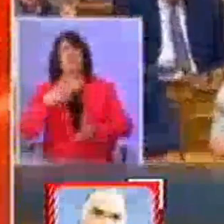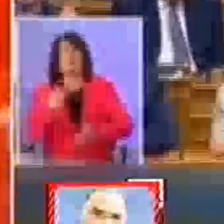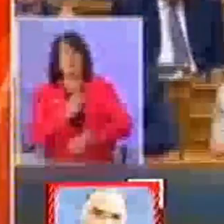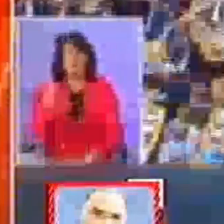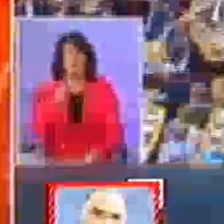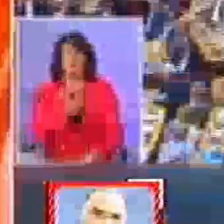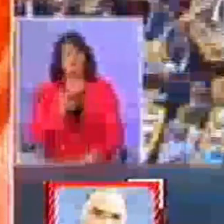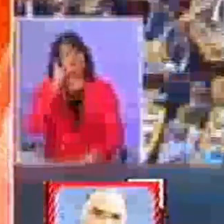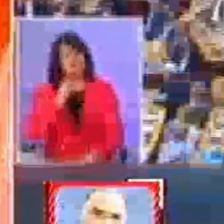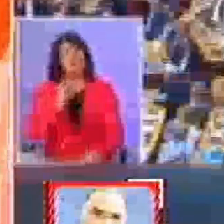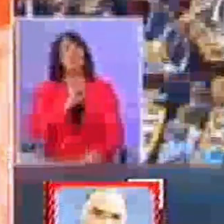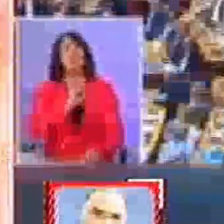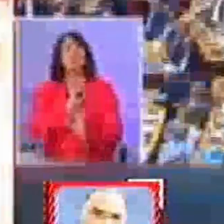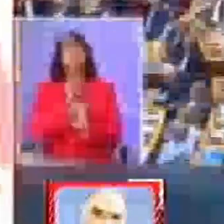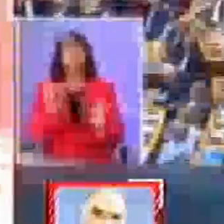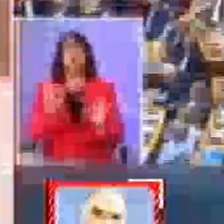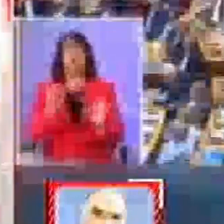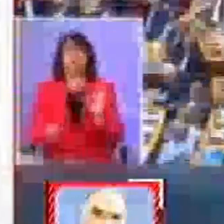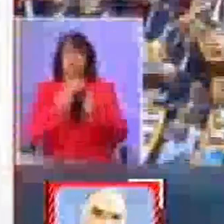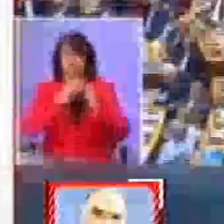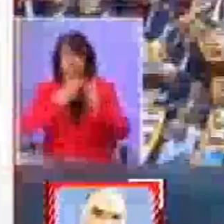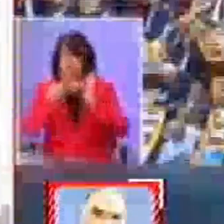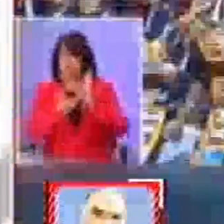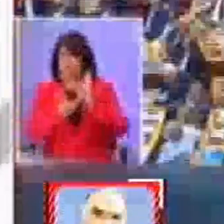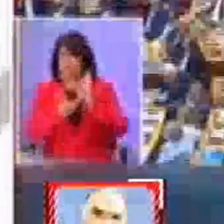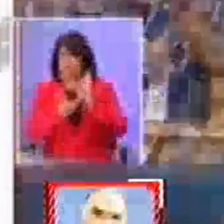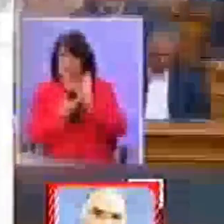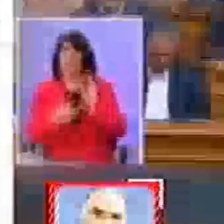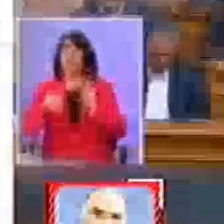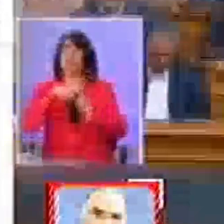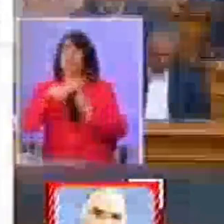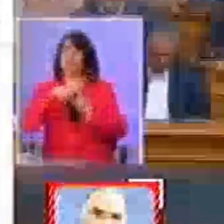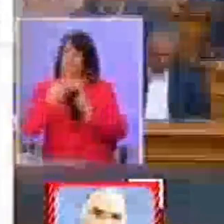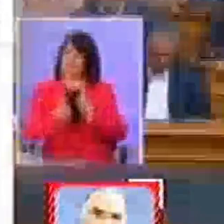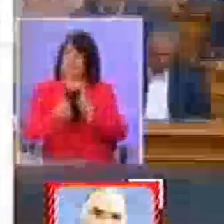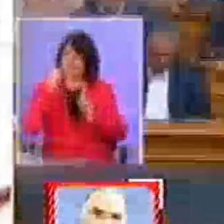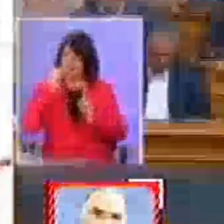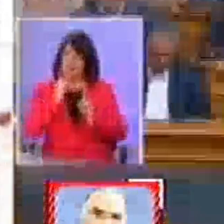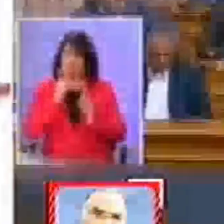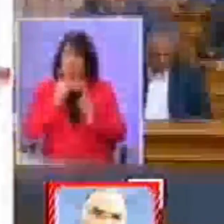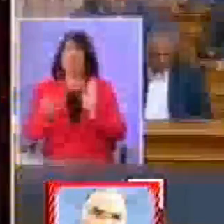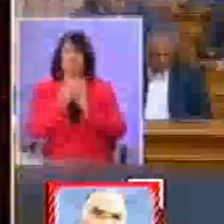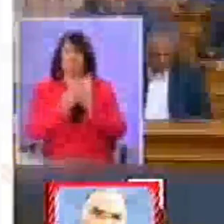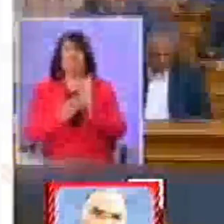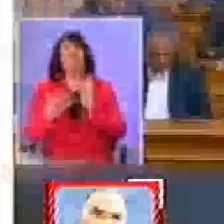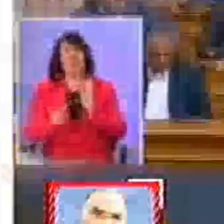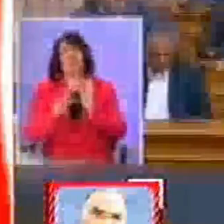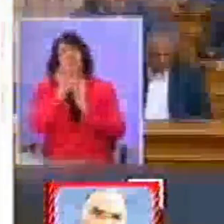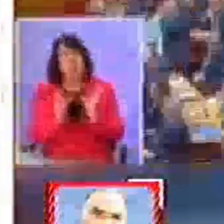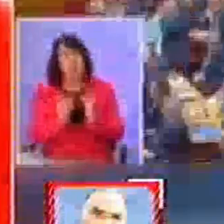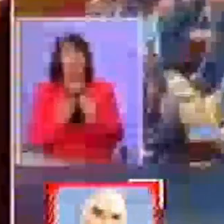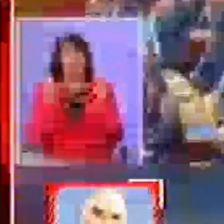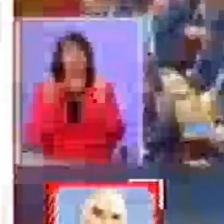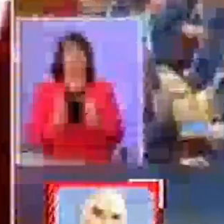θα υποφεληθεί από αυτό. Δηλαδή κοιτάξει και στις δημοσκοπήσεις να μας χαμηλώνει όσο μπορεί, και θα